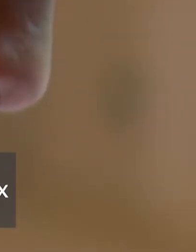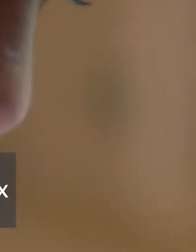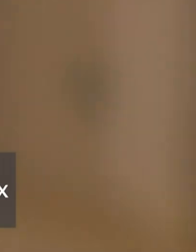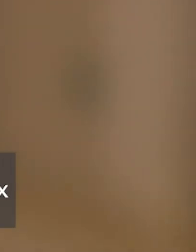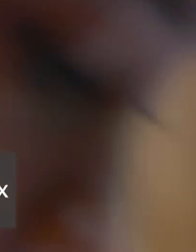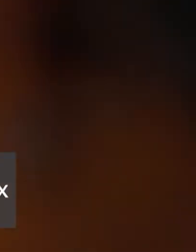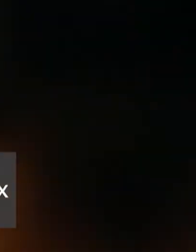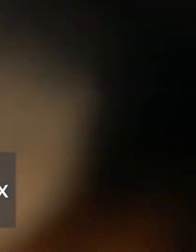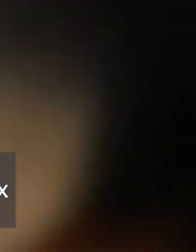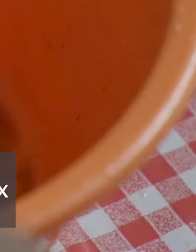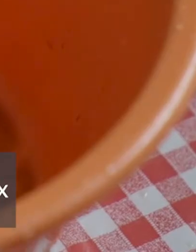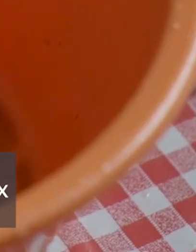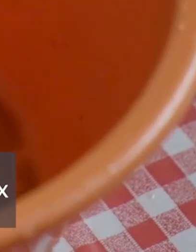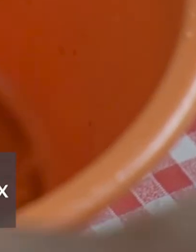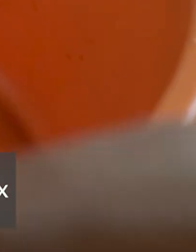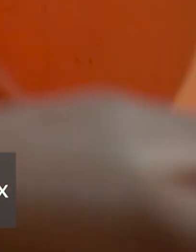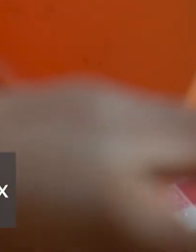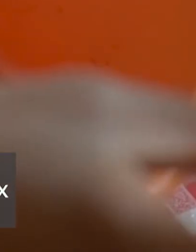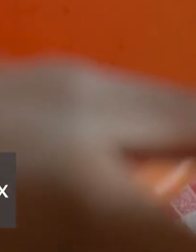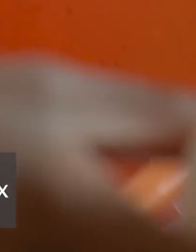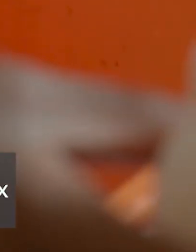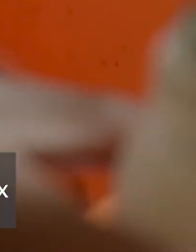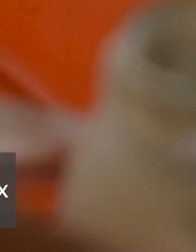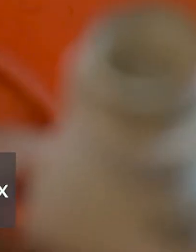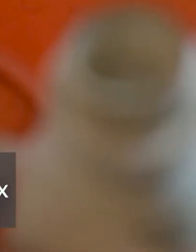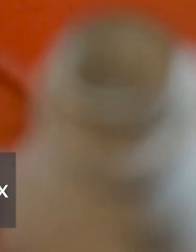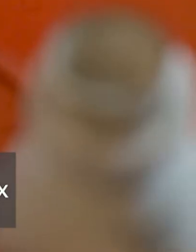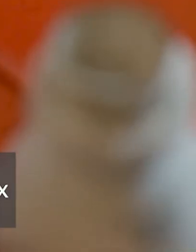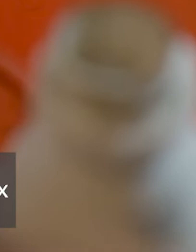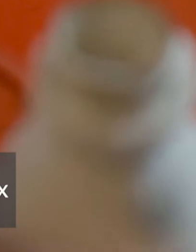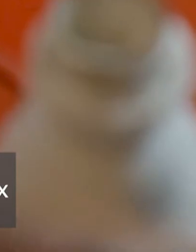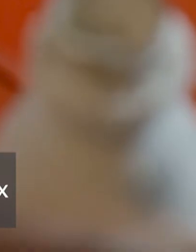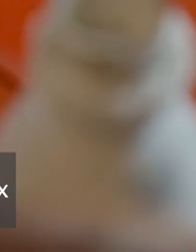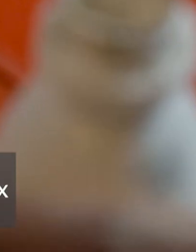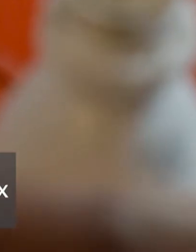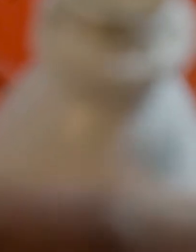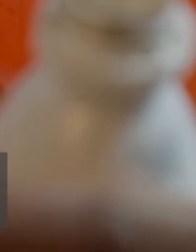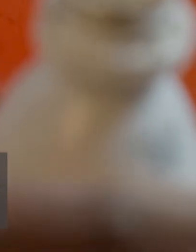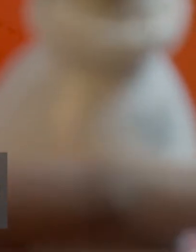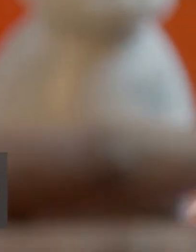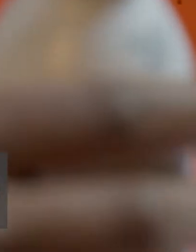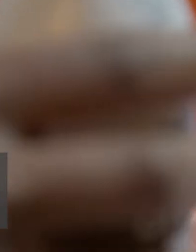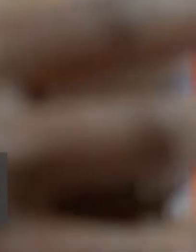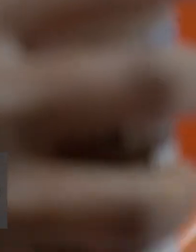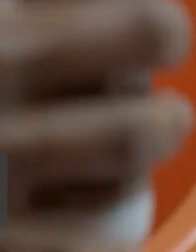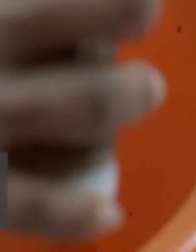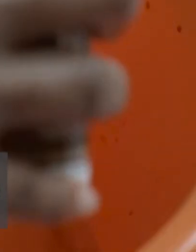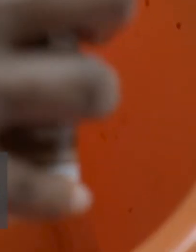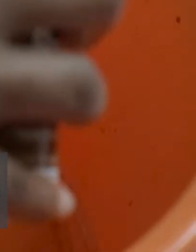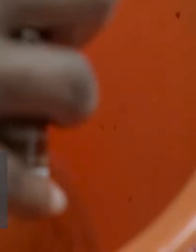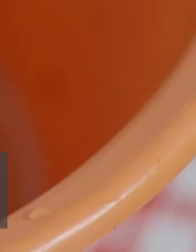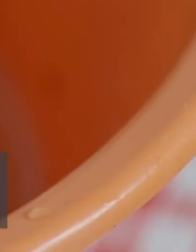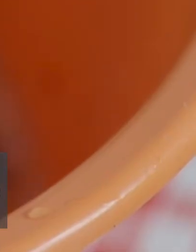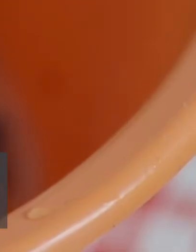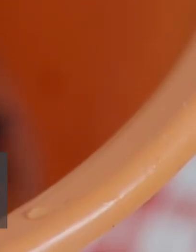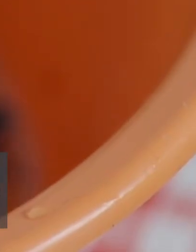Le souci avec la danse classique, c'est qu'il n'y a pas de matériel adapté aux peaux noires. Pas de collant, de